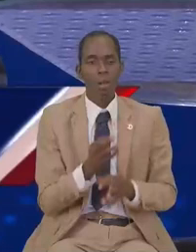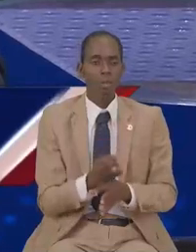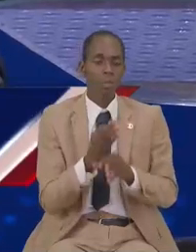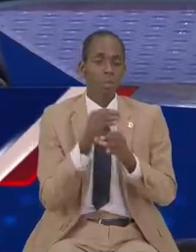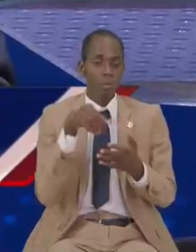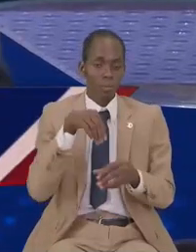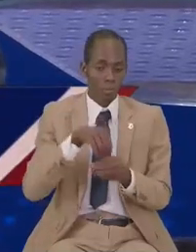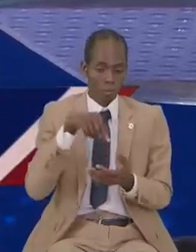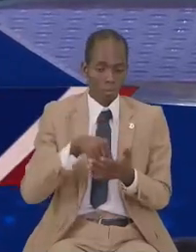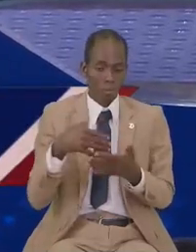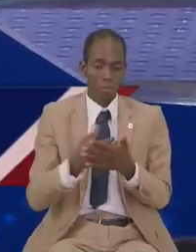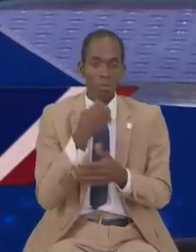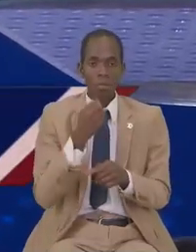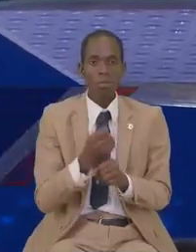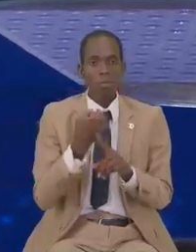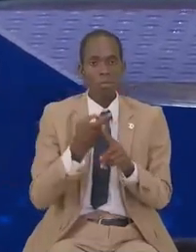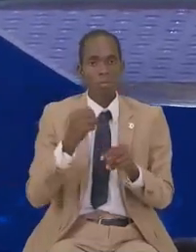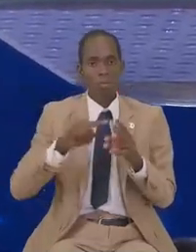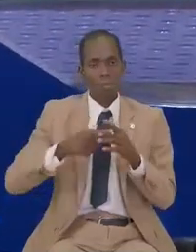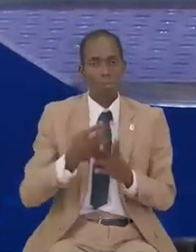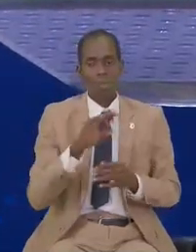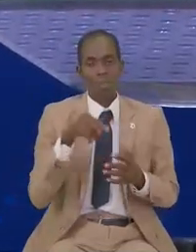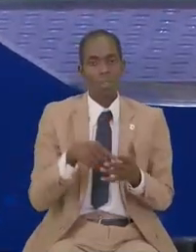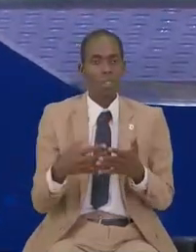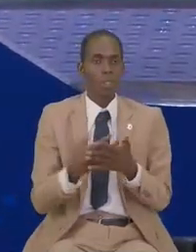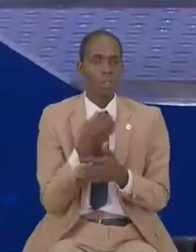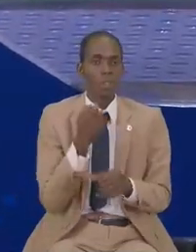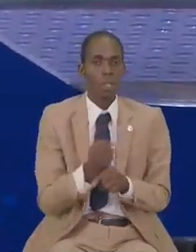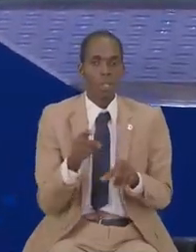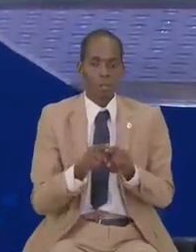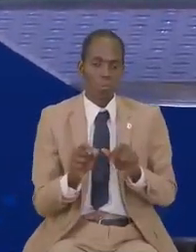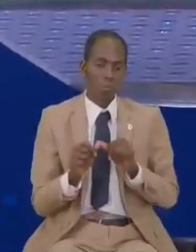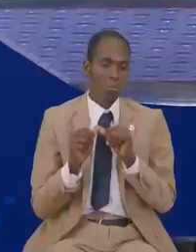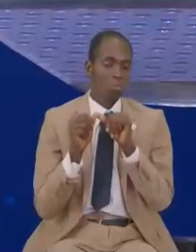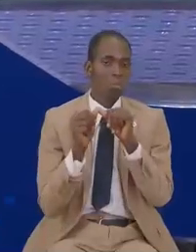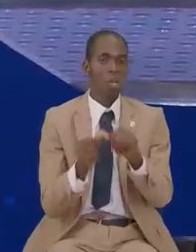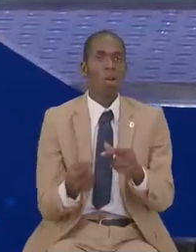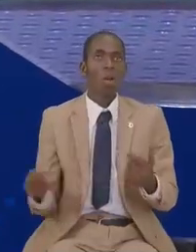année, dès le commencement de cette nouvelle année, juste comme tu avances